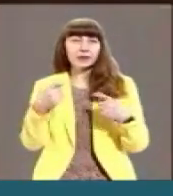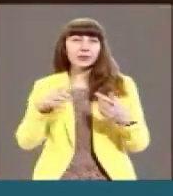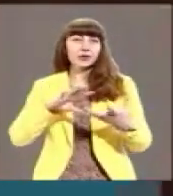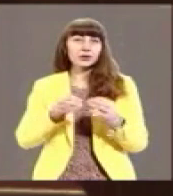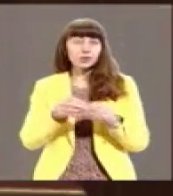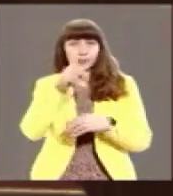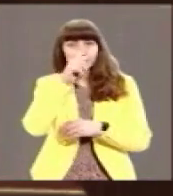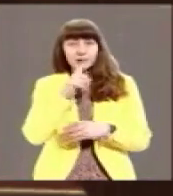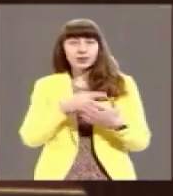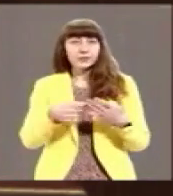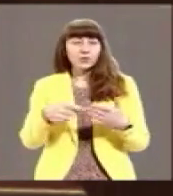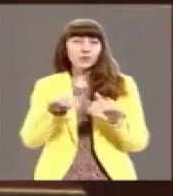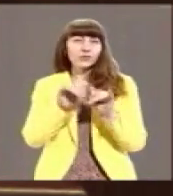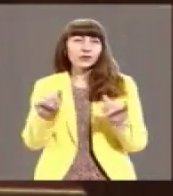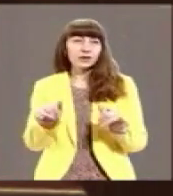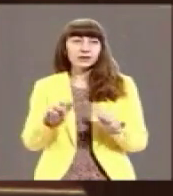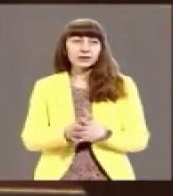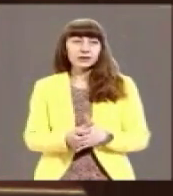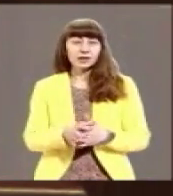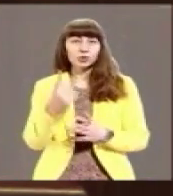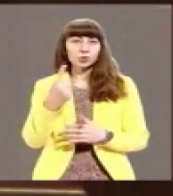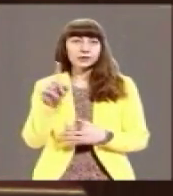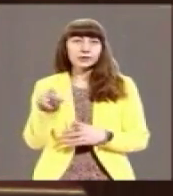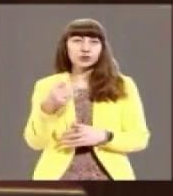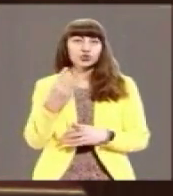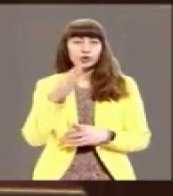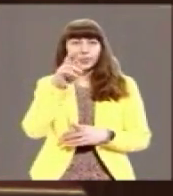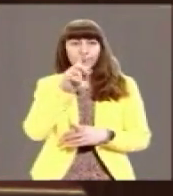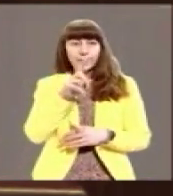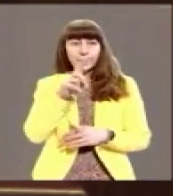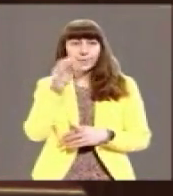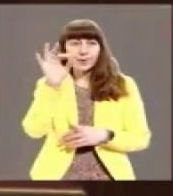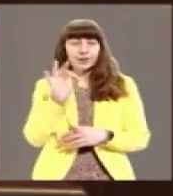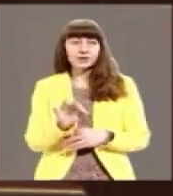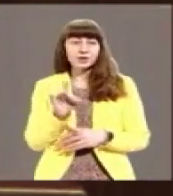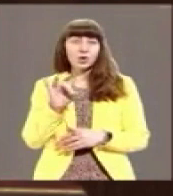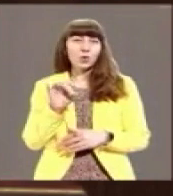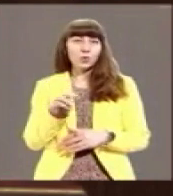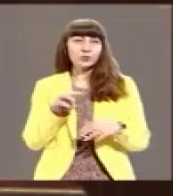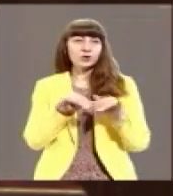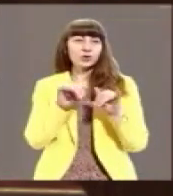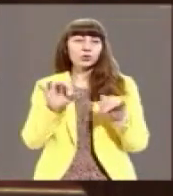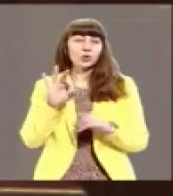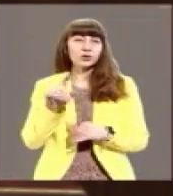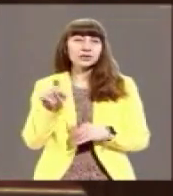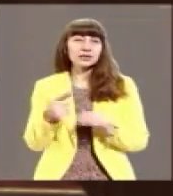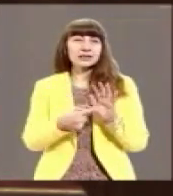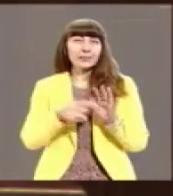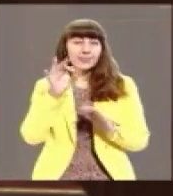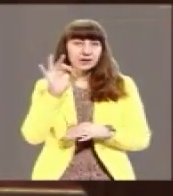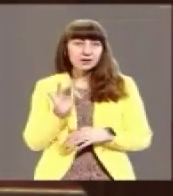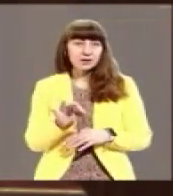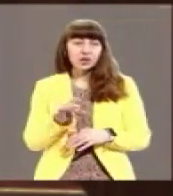итогам месяца отмечается рост на 1,4%, в том числе объем оптовой торговли вырос на